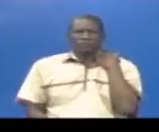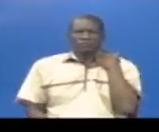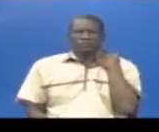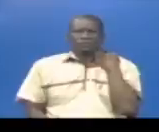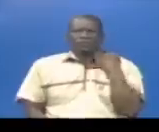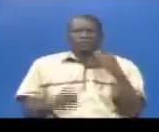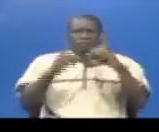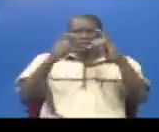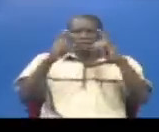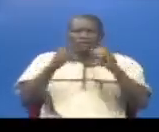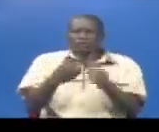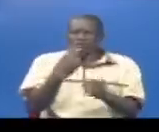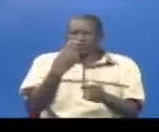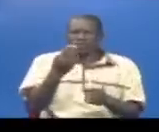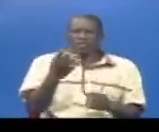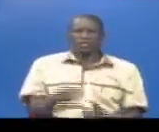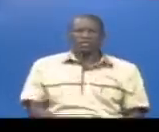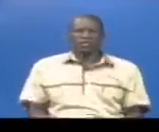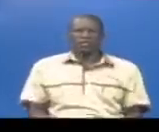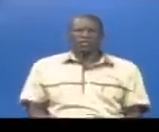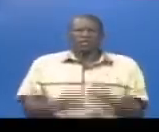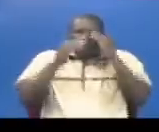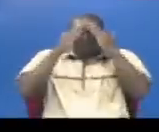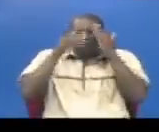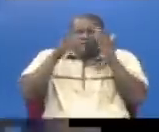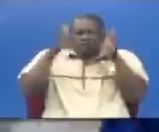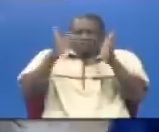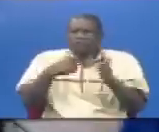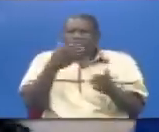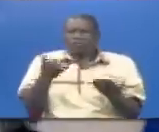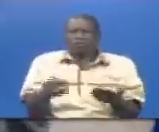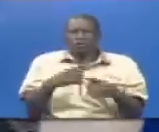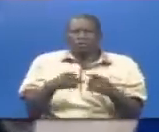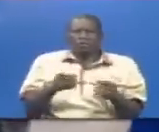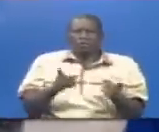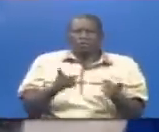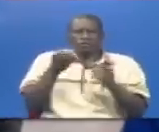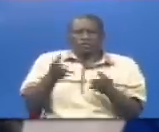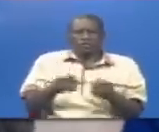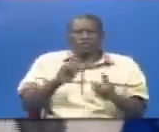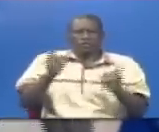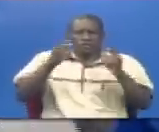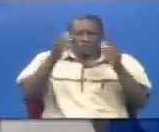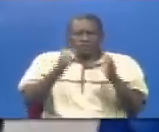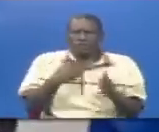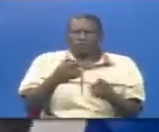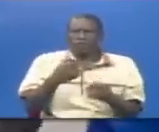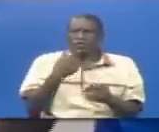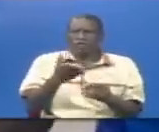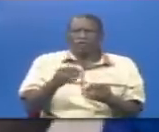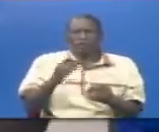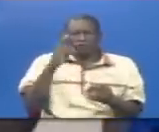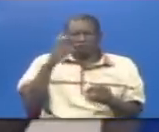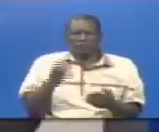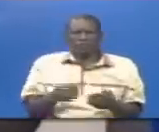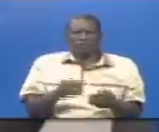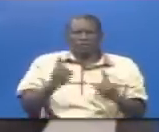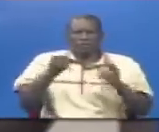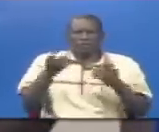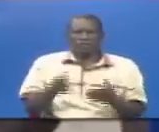Picha ambazo zinakukujia, hatujajua huyu ni jamaa mgani, lakini si huyu yule ambaye walikuwa wanashukia yuko